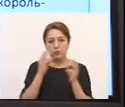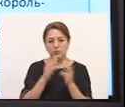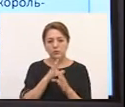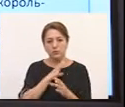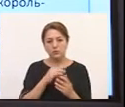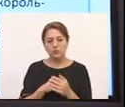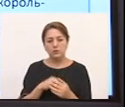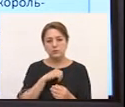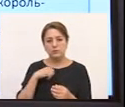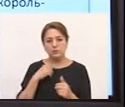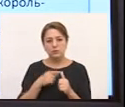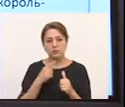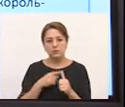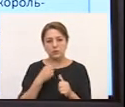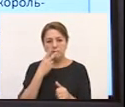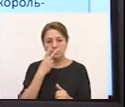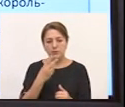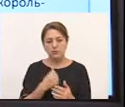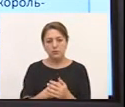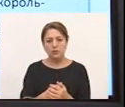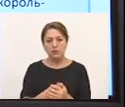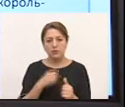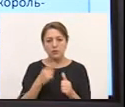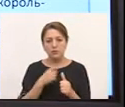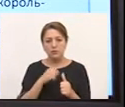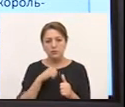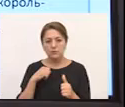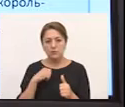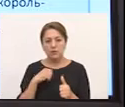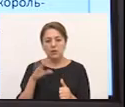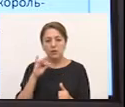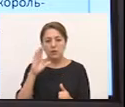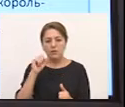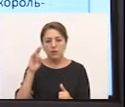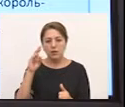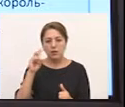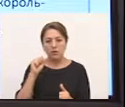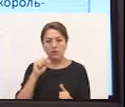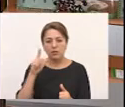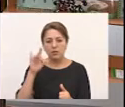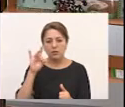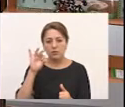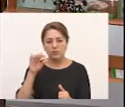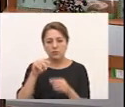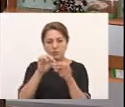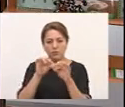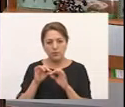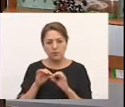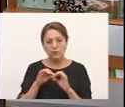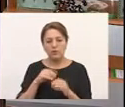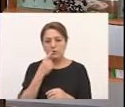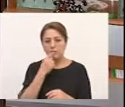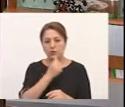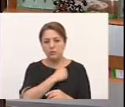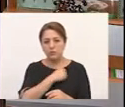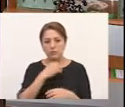Самозванец. Беглый монах Григорий Отрепьев назвал себя сыном Ивана Грозного, привел польскую армию в Москву, жестоко